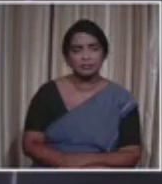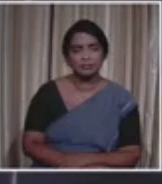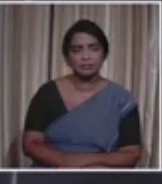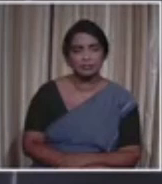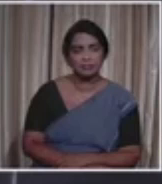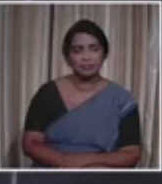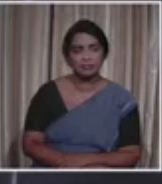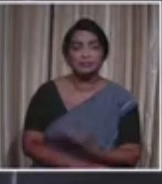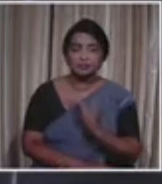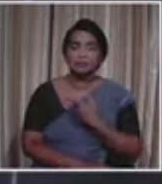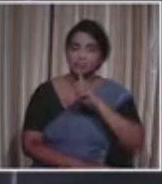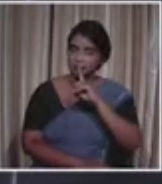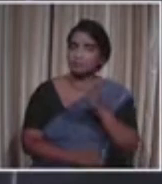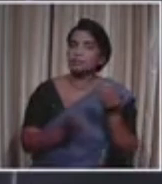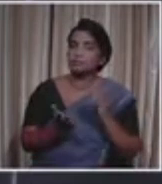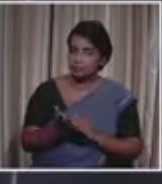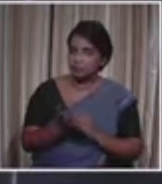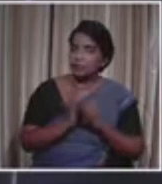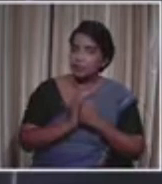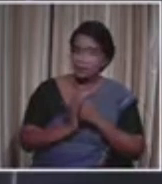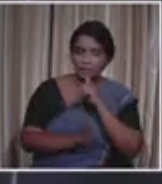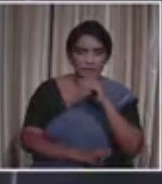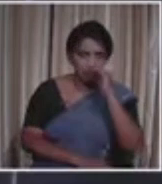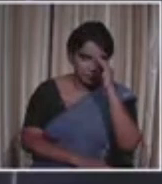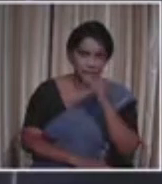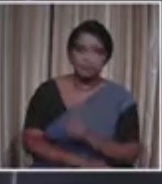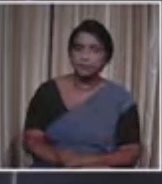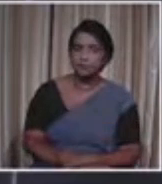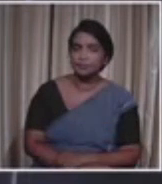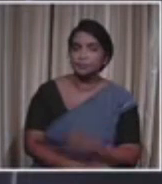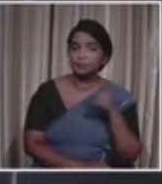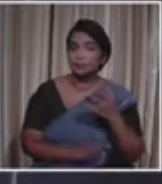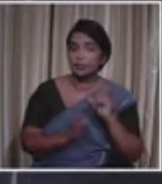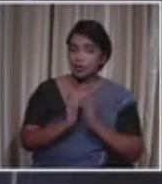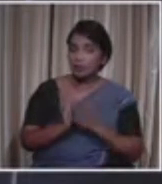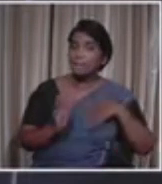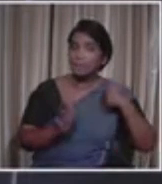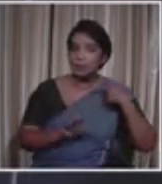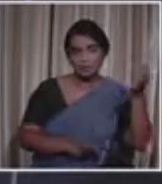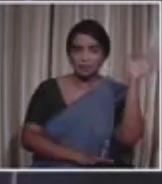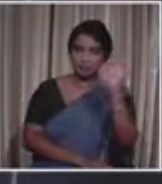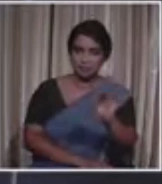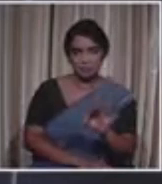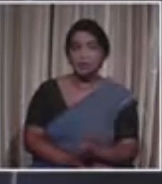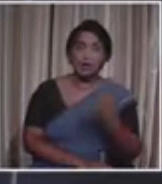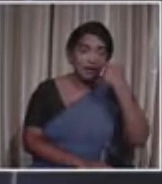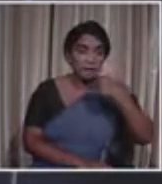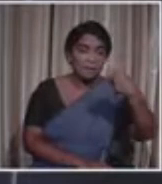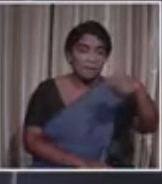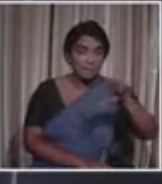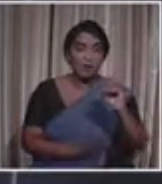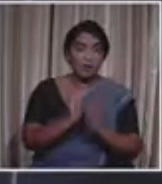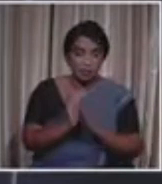ඔබතුමාට මම ඉල්ලීමක් කරනවා නැවත වතාවක් ගරු කතානායකතුමනි. මේ කමිටුවේ ප්‍රධානිය හැටියට මම ඔබතුමා පත් කරන්නම්. මේ ඉන්ධන මිලදී ගැනීමේ